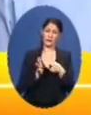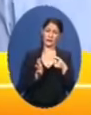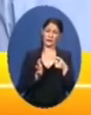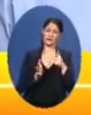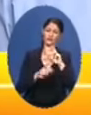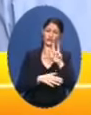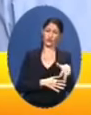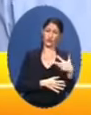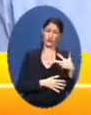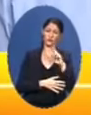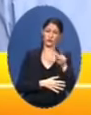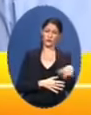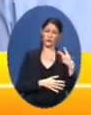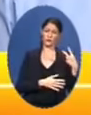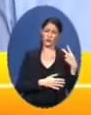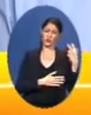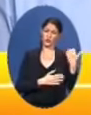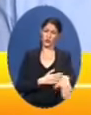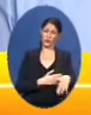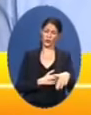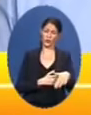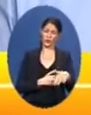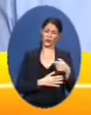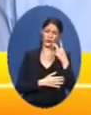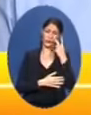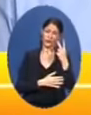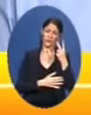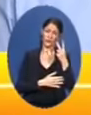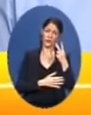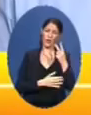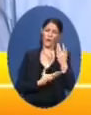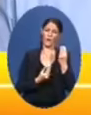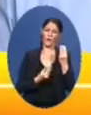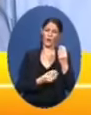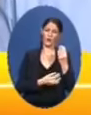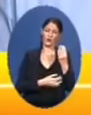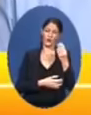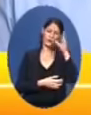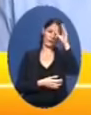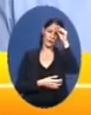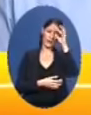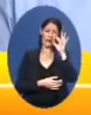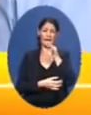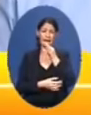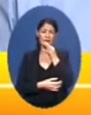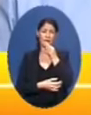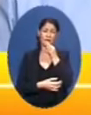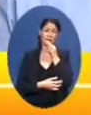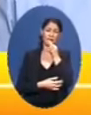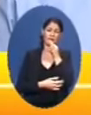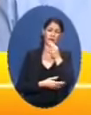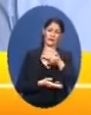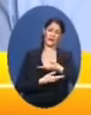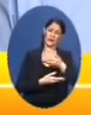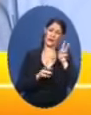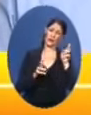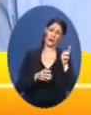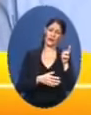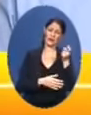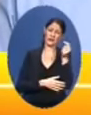רק בשנתיים או שלוש האחרונות, כמות הנערים שקיבלו את הכסף, את הדמי קיס,